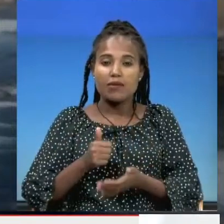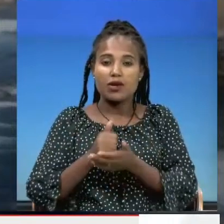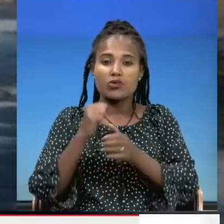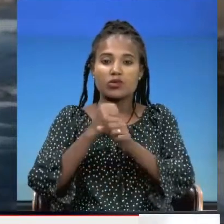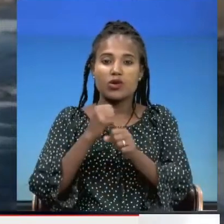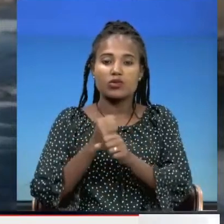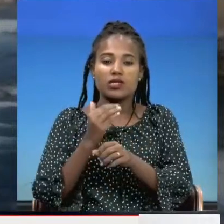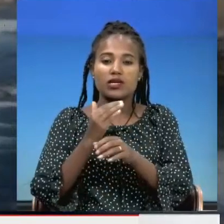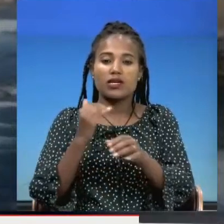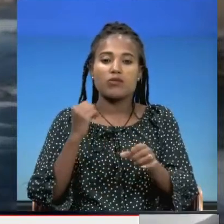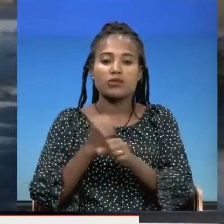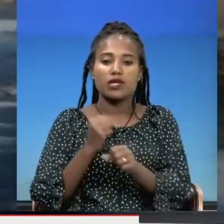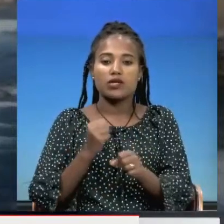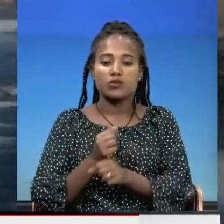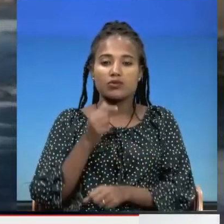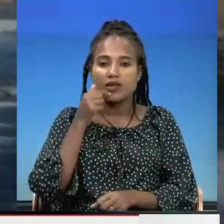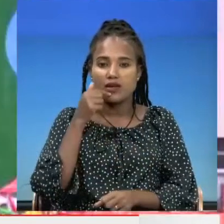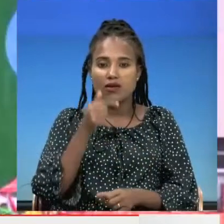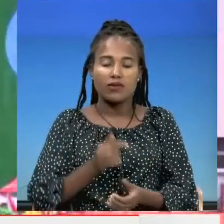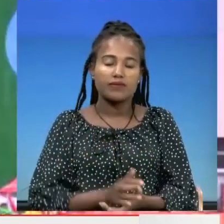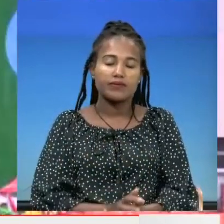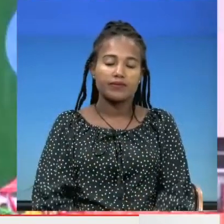ስራዎች ቀድሞ መሰራታቸውንም ተናግረዋል።